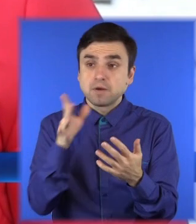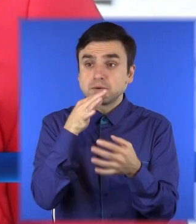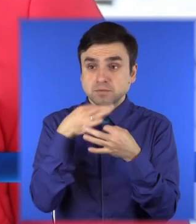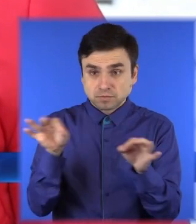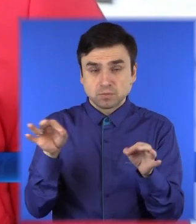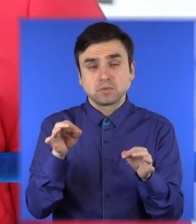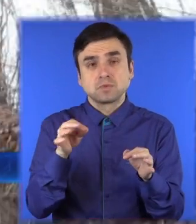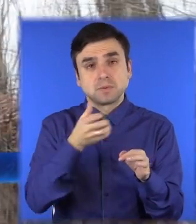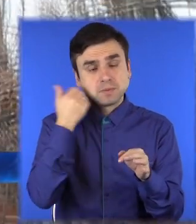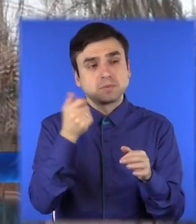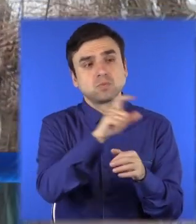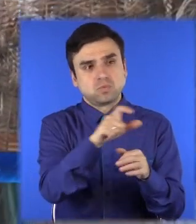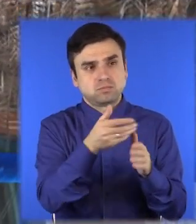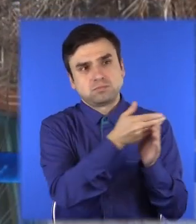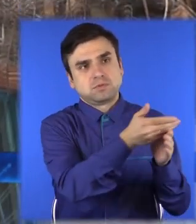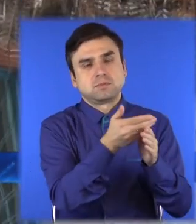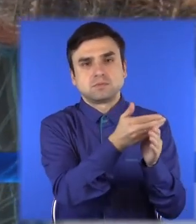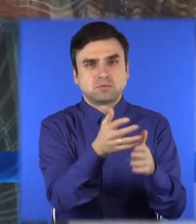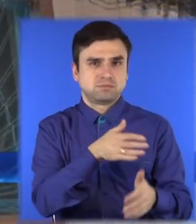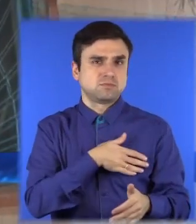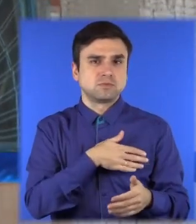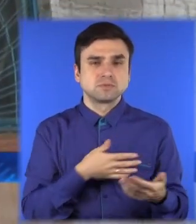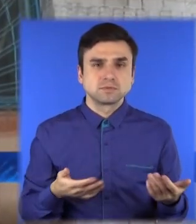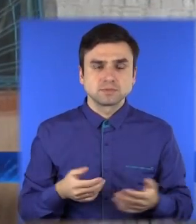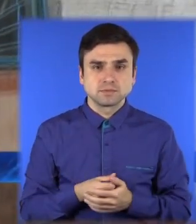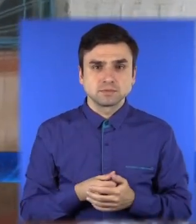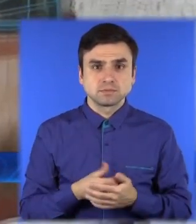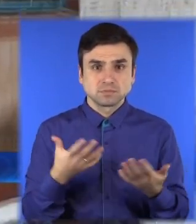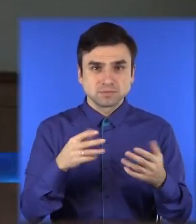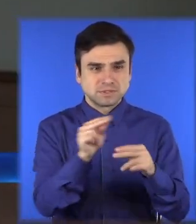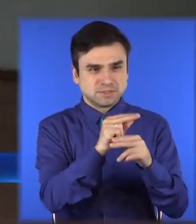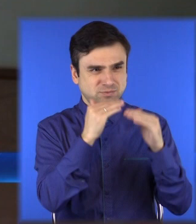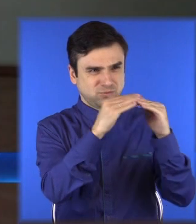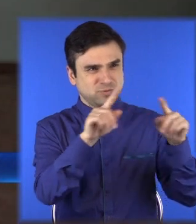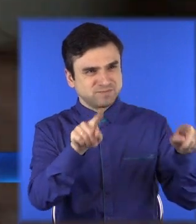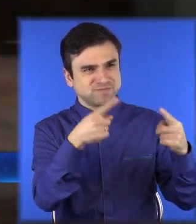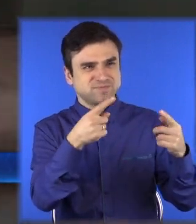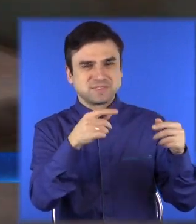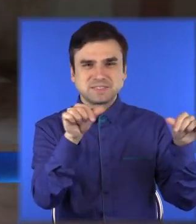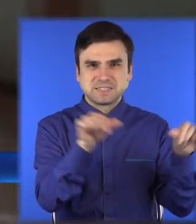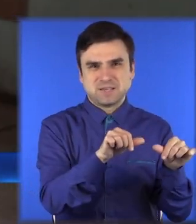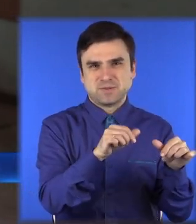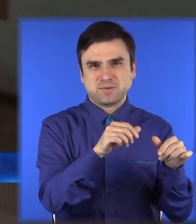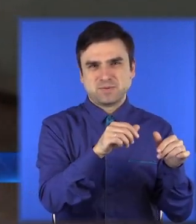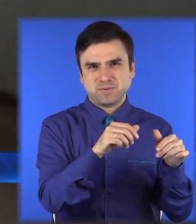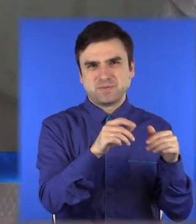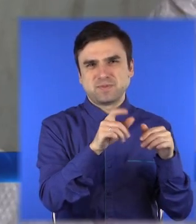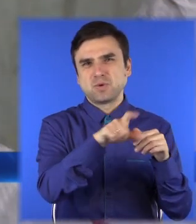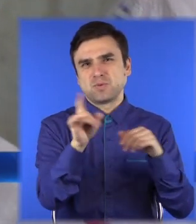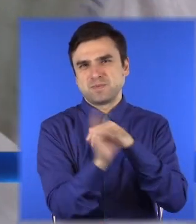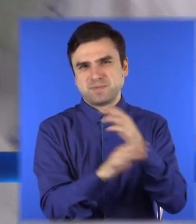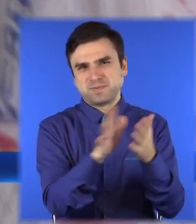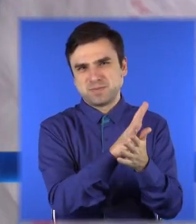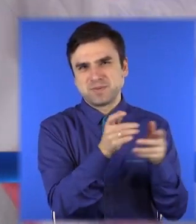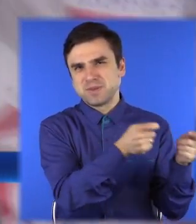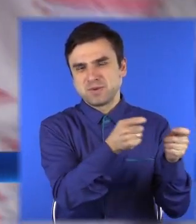віддаємо благотворительності. Але аби її створити, потрібна непідйомна сума коштів. Тому просять у людей хоча б будівельний матеріал.